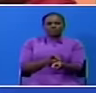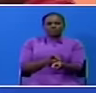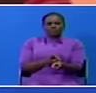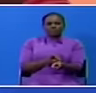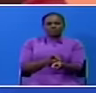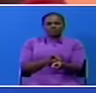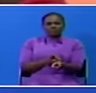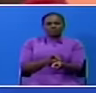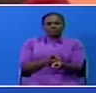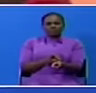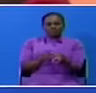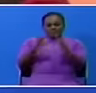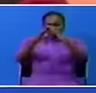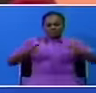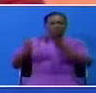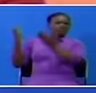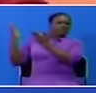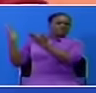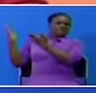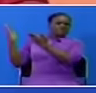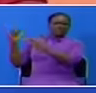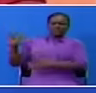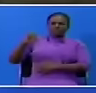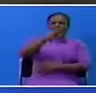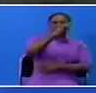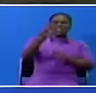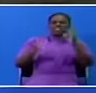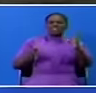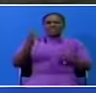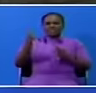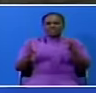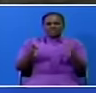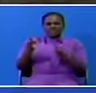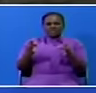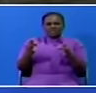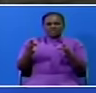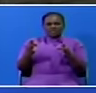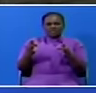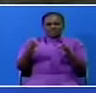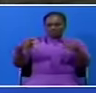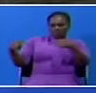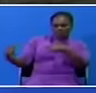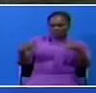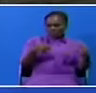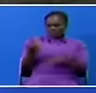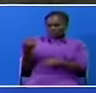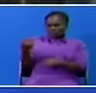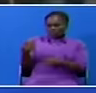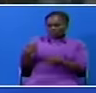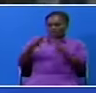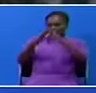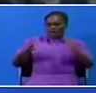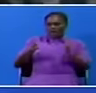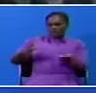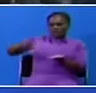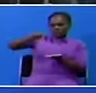Familia za wapangaji wa jumba hili mtaani Tassia, Embakasi, Nairobi zilitenganishwa kwa muda baada ya mzozo wa nyongeza ya kodi kuibuka kati